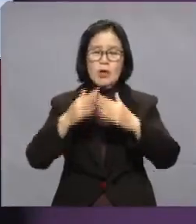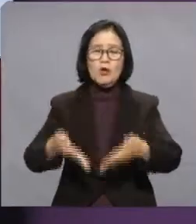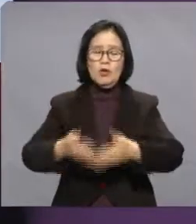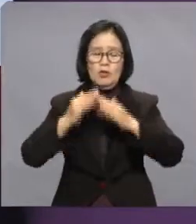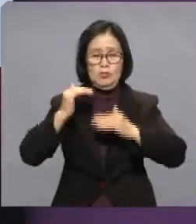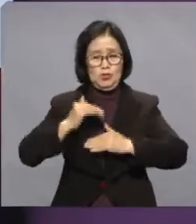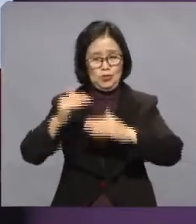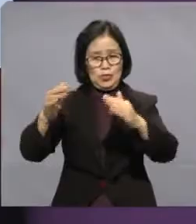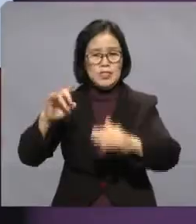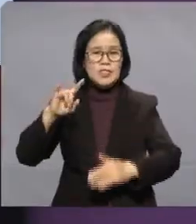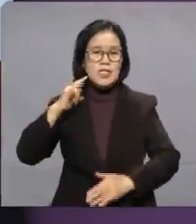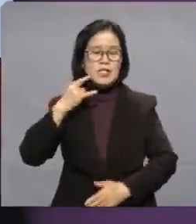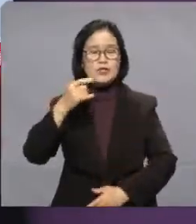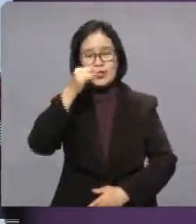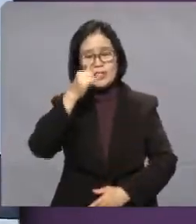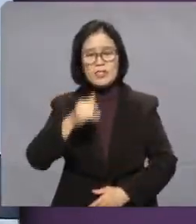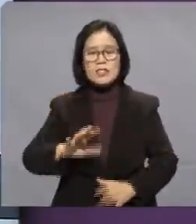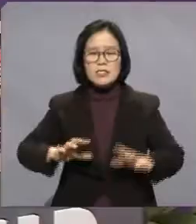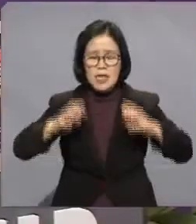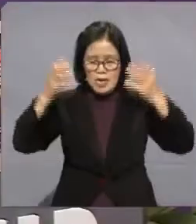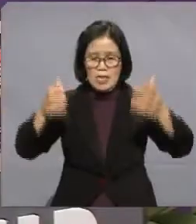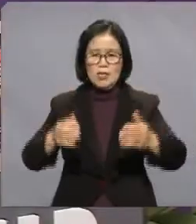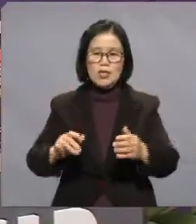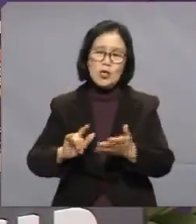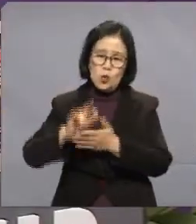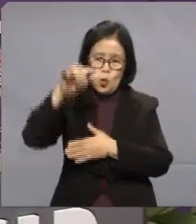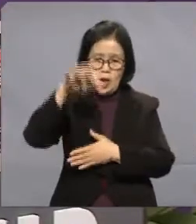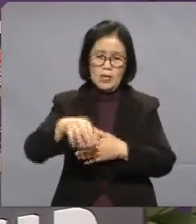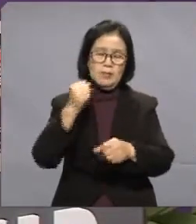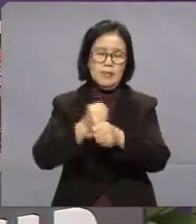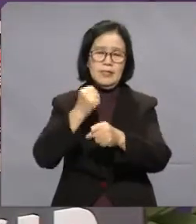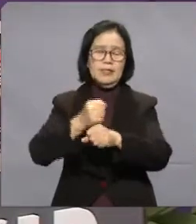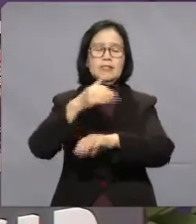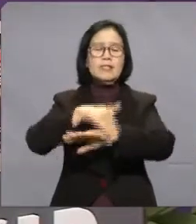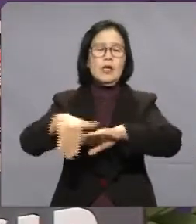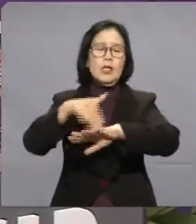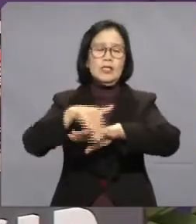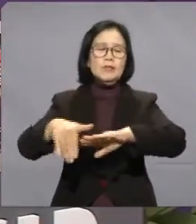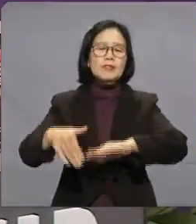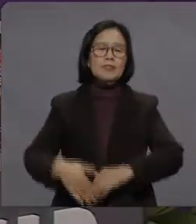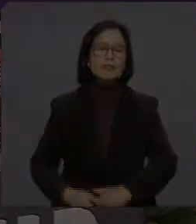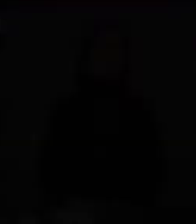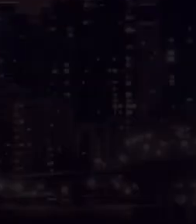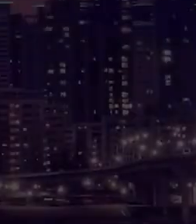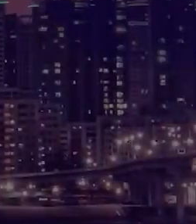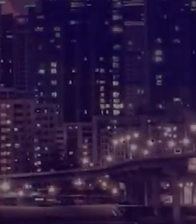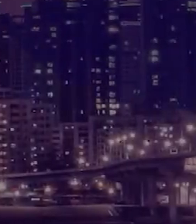예술이 있는 세계적인 공항을 만들 계획입니다. OBS 뉴스 유은총입니다.